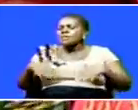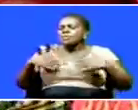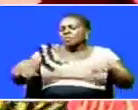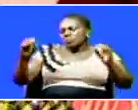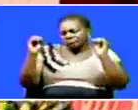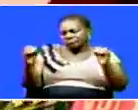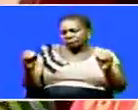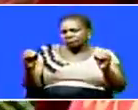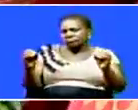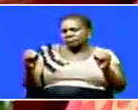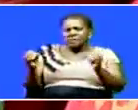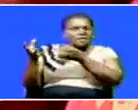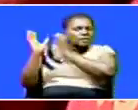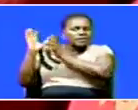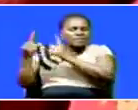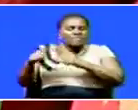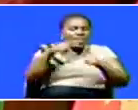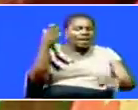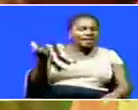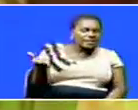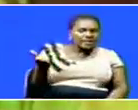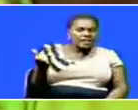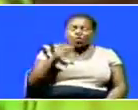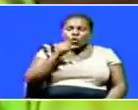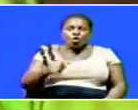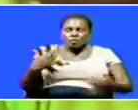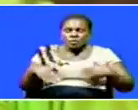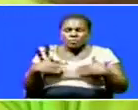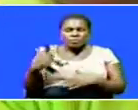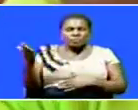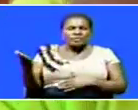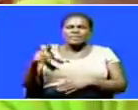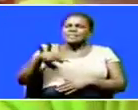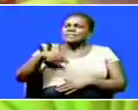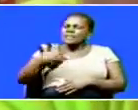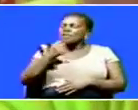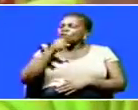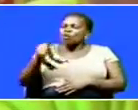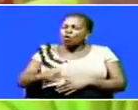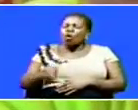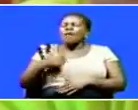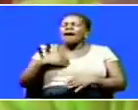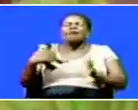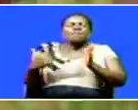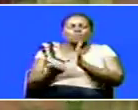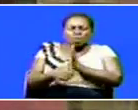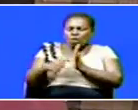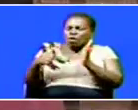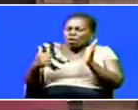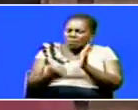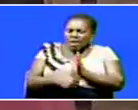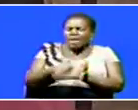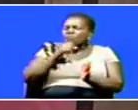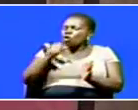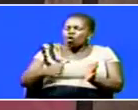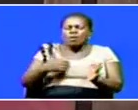Si unasikia hata huko Kilifi walikuwa wanauawa wazee. Sisi tu wazee wako na shida. Wazee